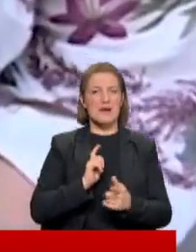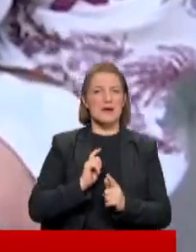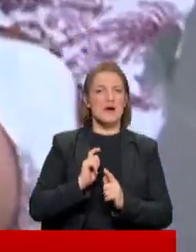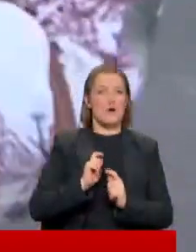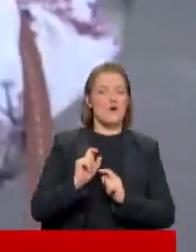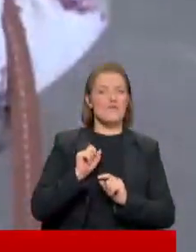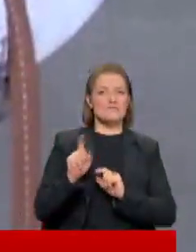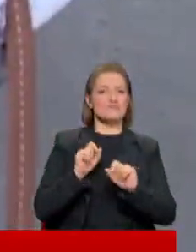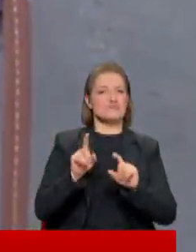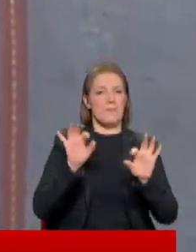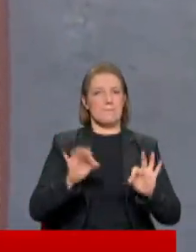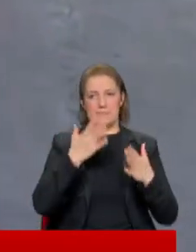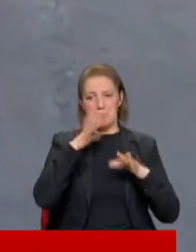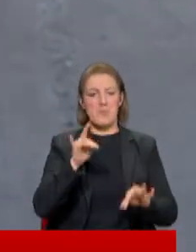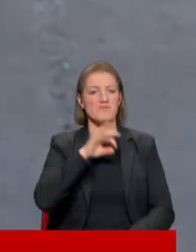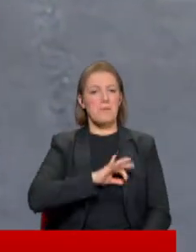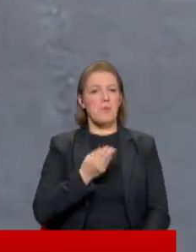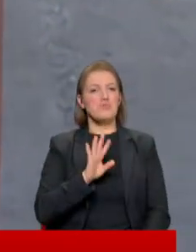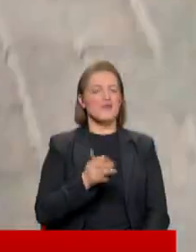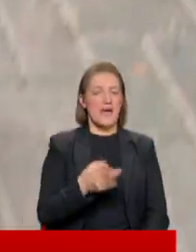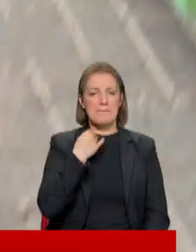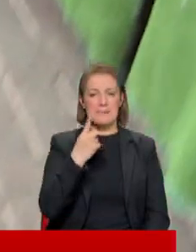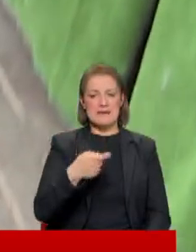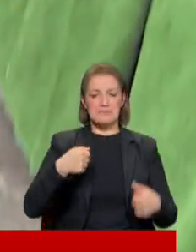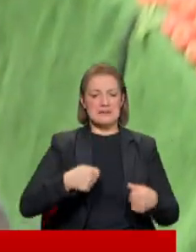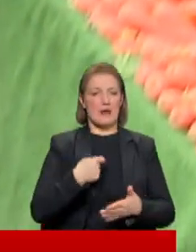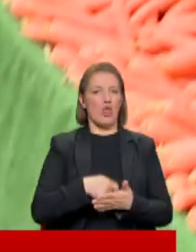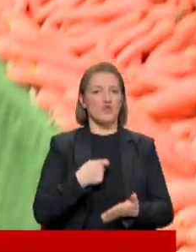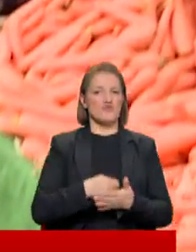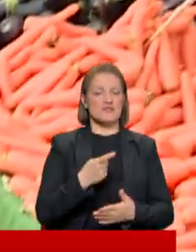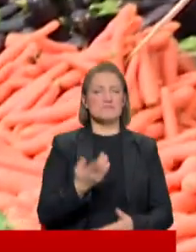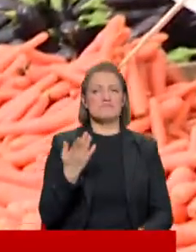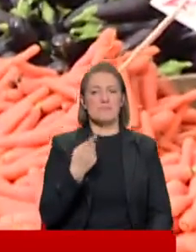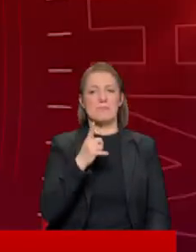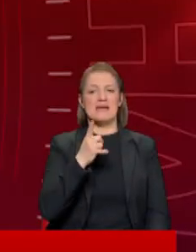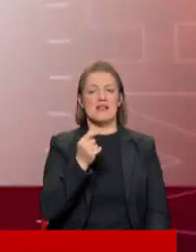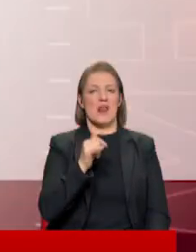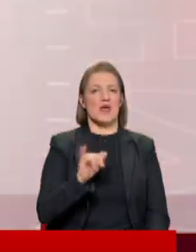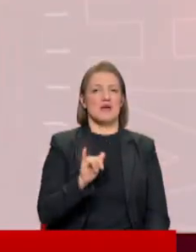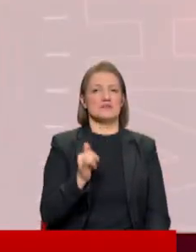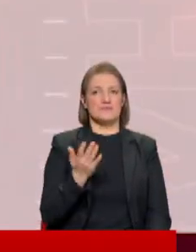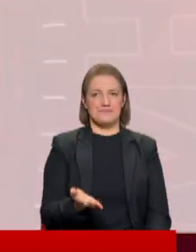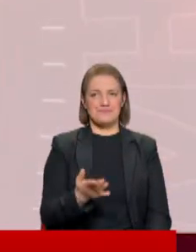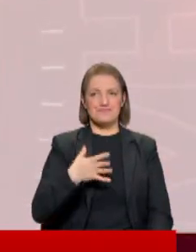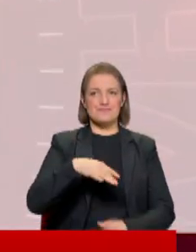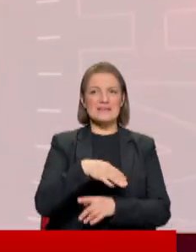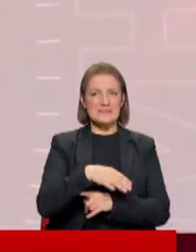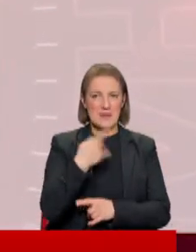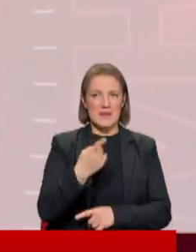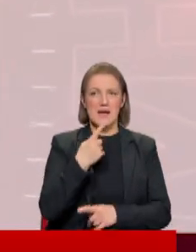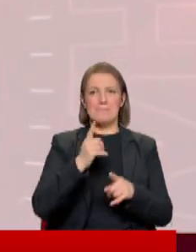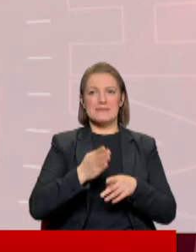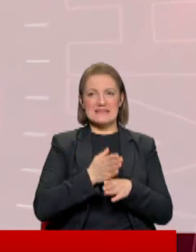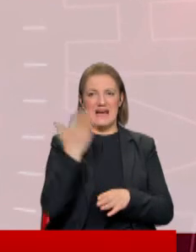yatırılması bekleniyor. Ama o da fayda etmeyecek. Emeklinin bir pazar alışverişi artık 1000 liraya yakın tutuyor. Ispanak, pırasa,